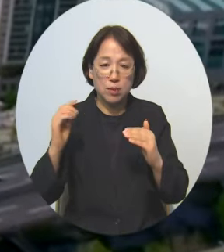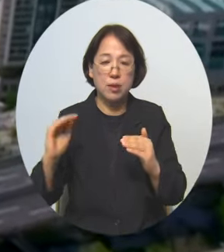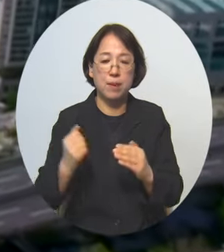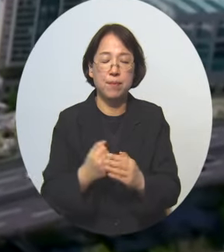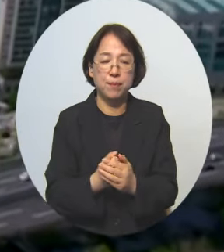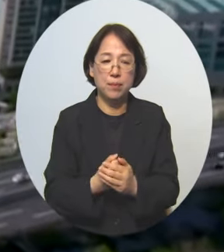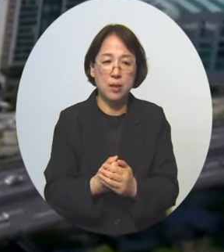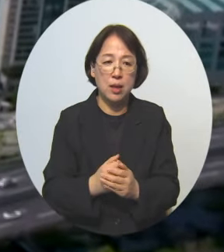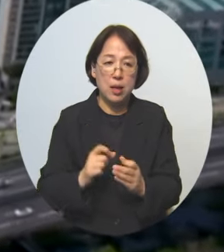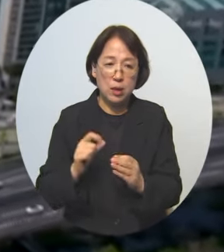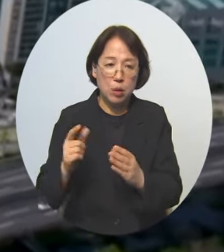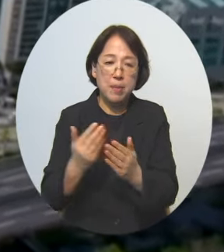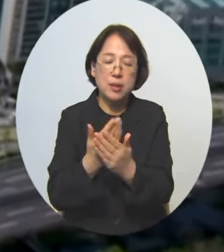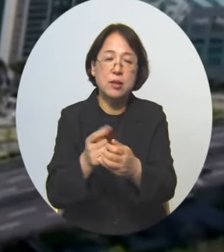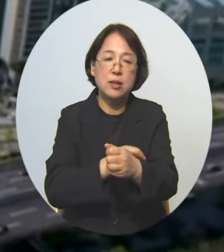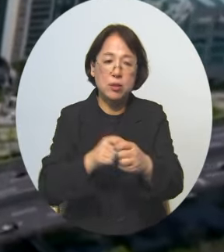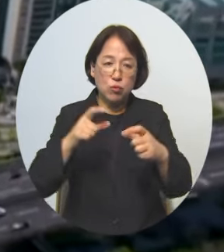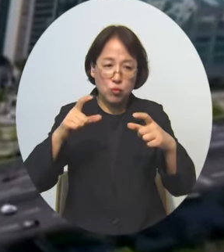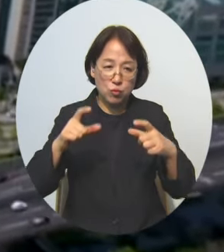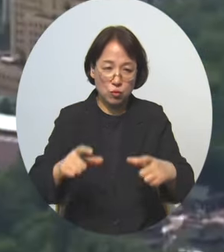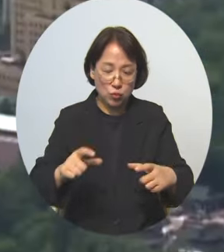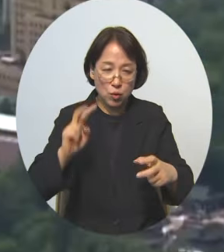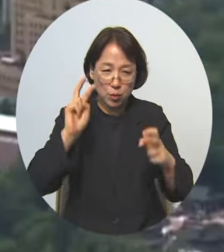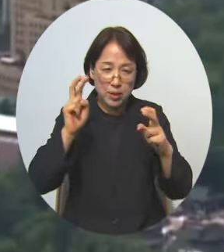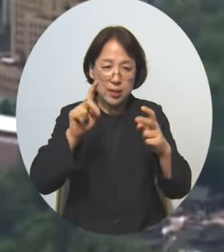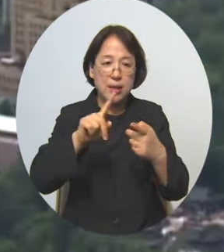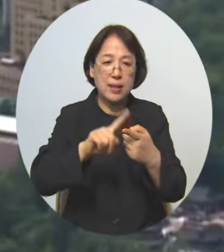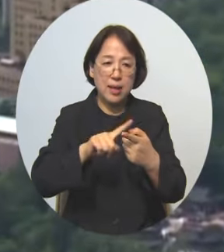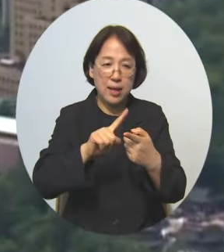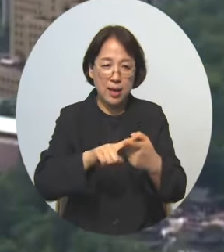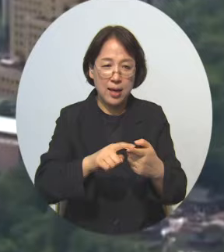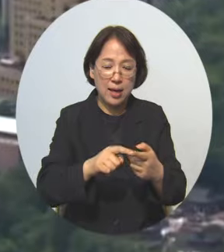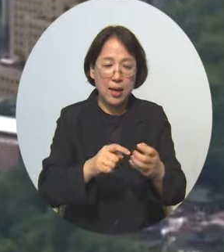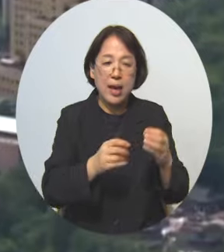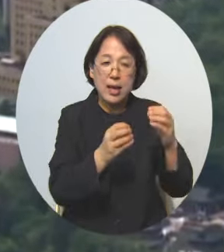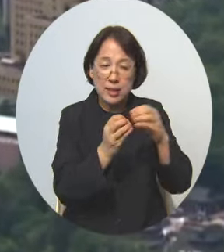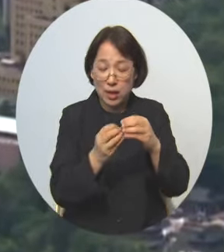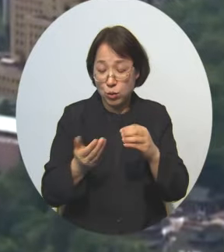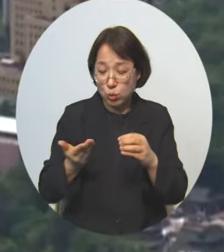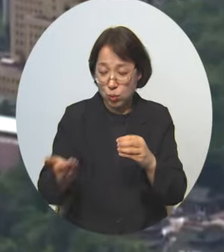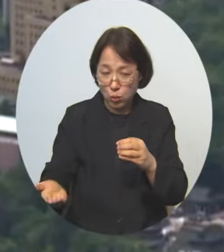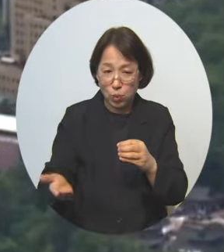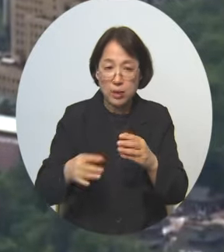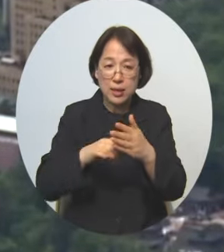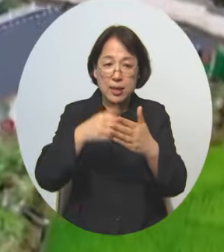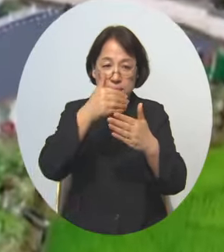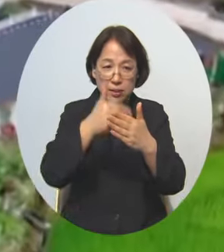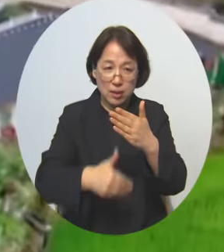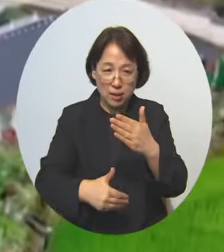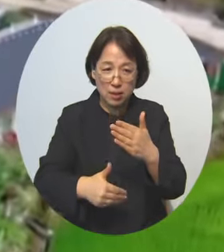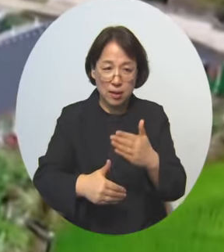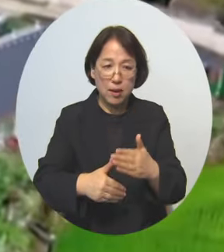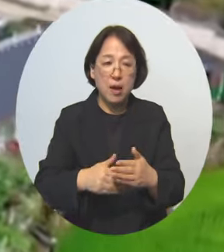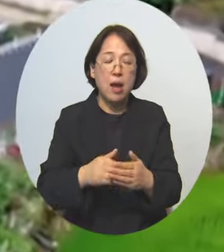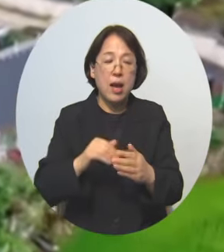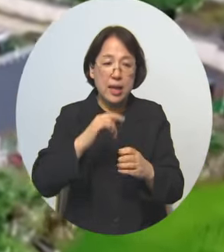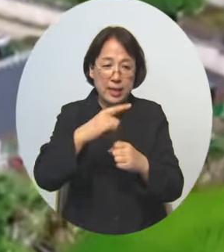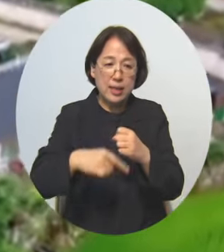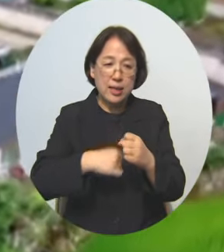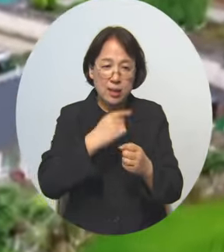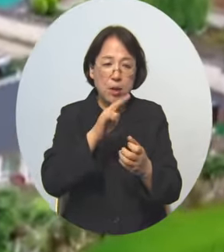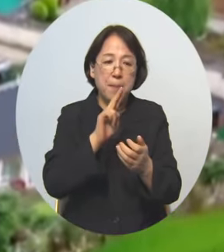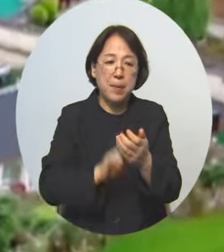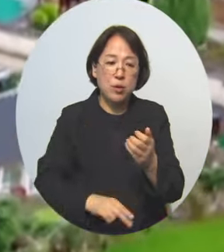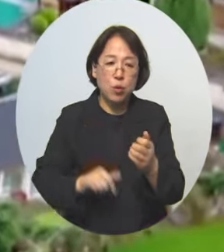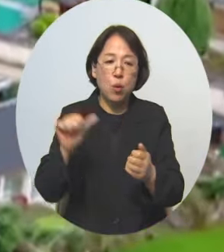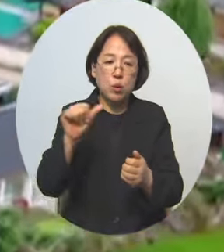정부는 기회발전특구 이전 기업에 대해 상속 공제 대상을 연매출 5천억 원 미만에서 1조 원 미만으로 확대하고 공제